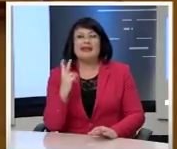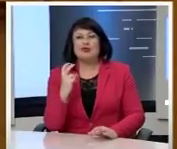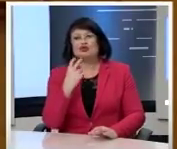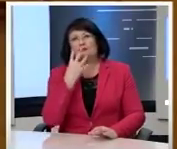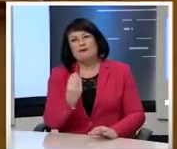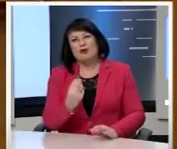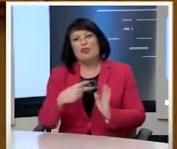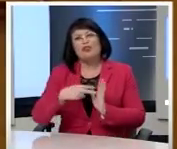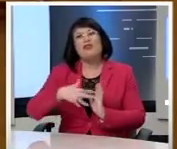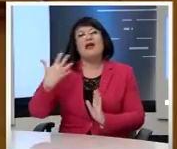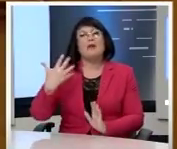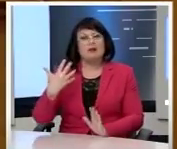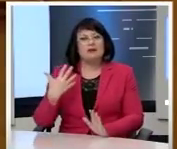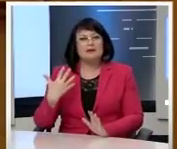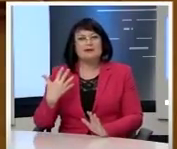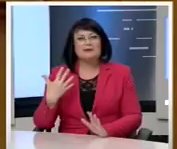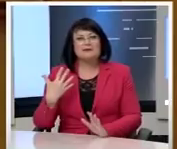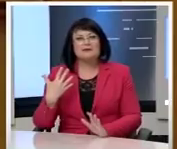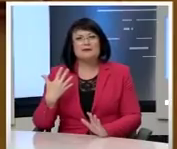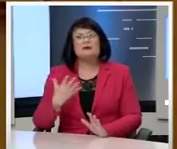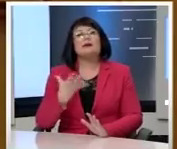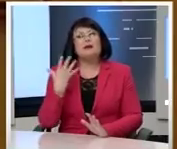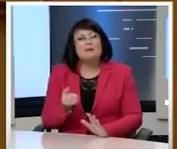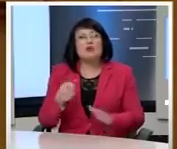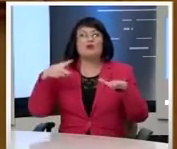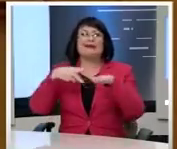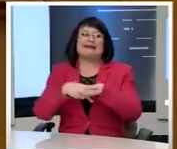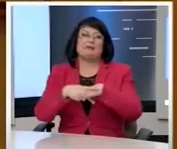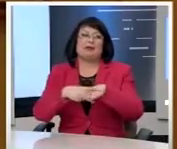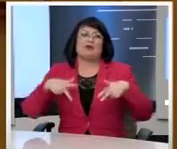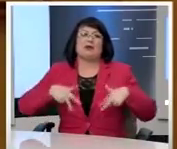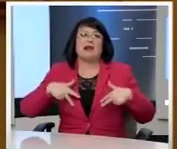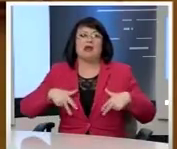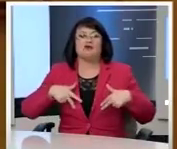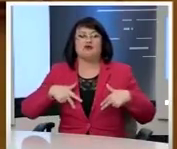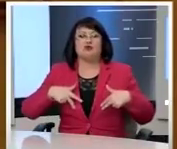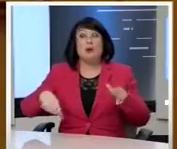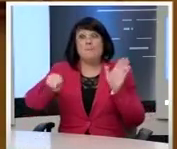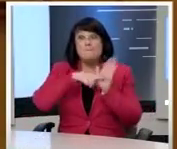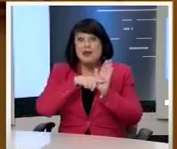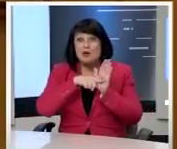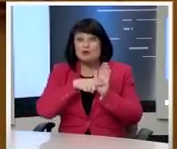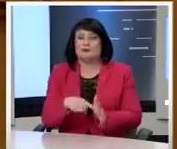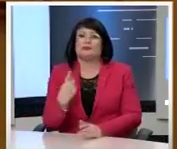20 Φεβρουαρίου του 2015, υπήρχαν στο ταμείο του κράτους μείον